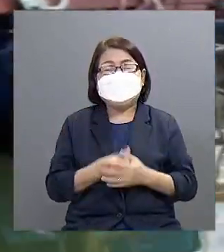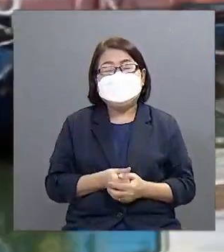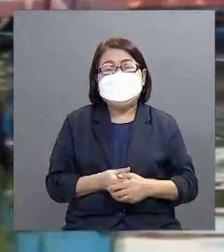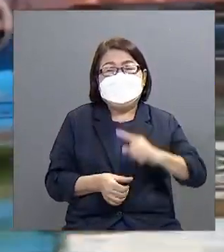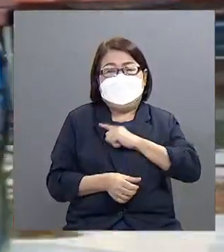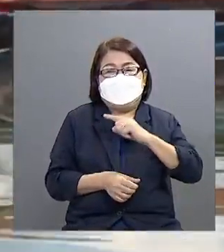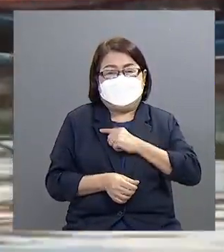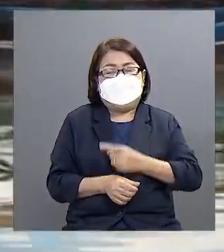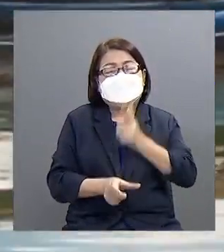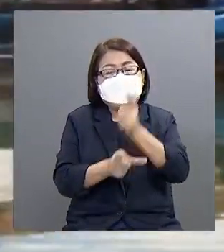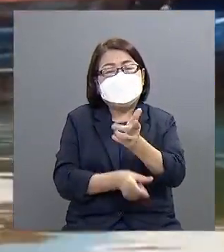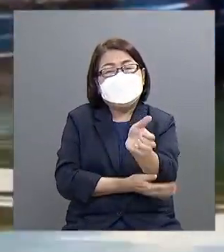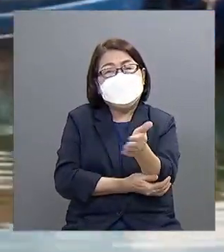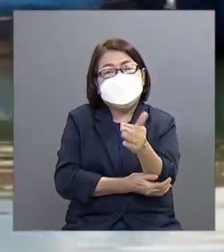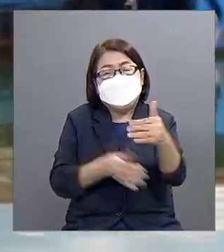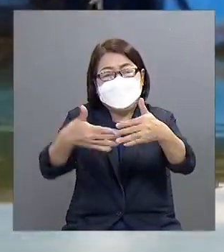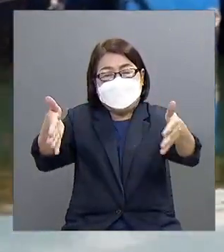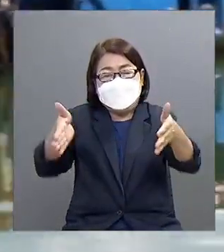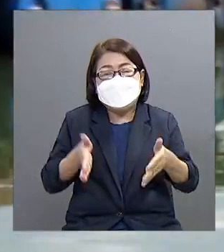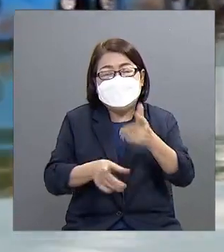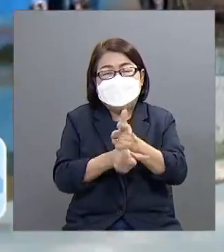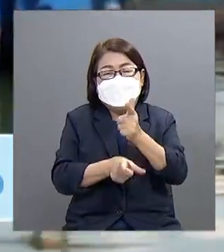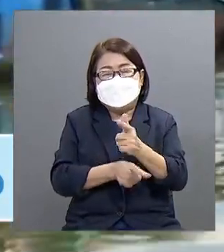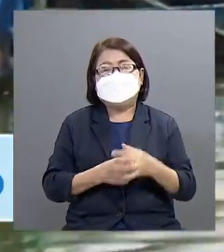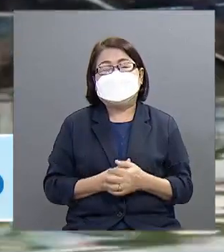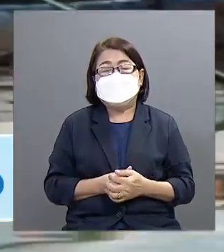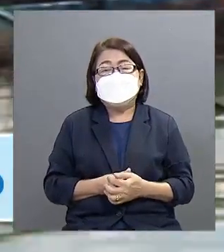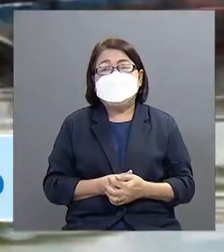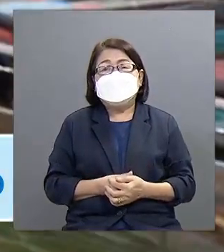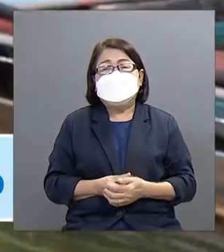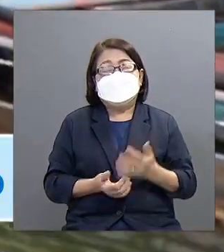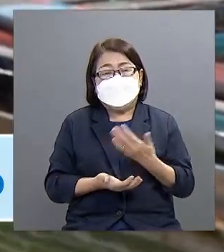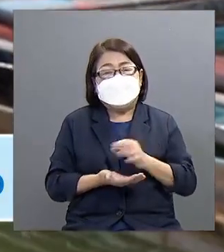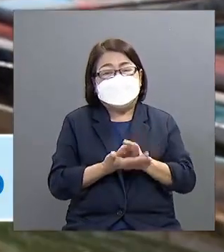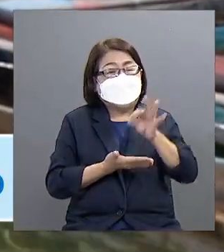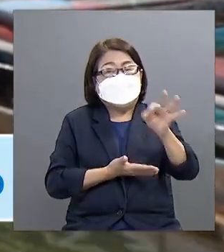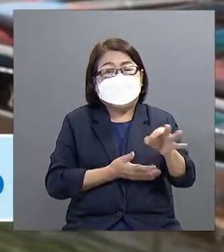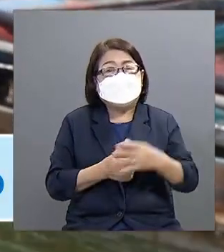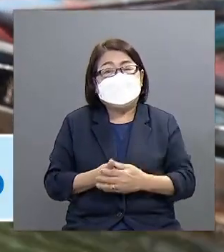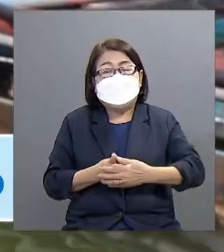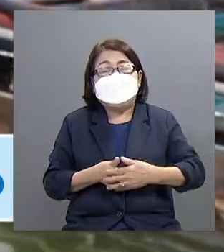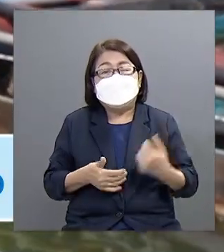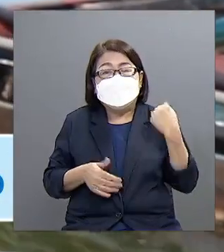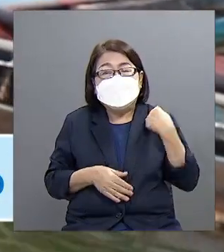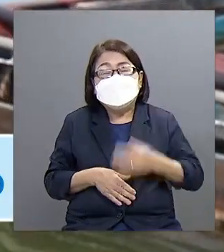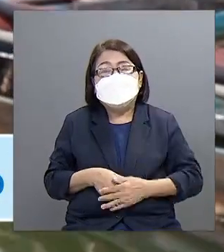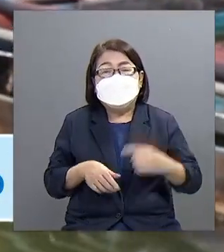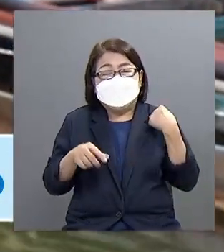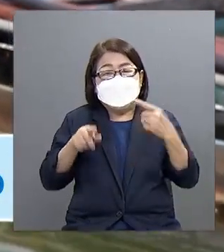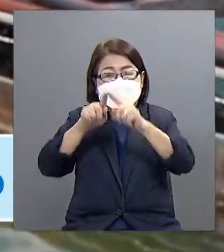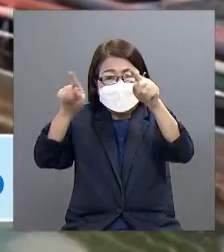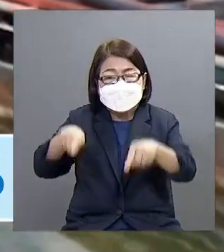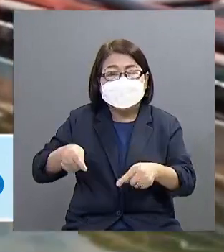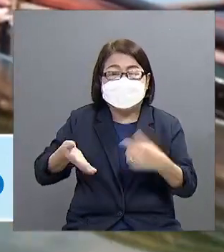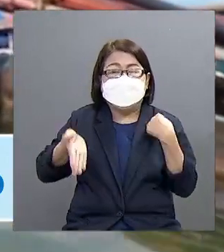ผู้เลี้ยงปลากระชังบ้านมะค่าได้ลงทุนติดระบบโซลาร์เซลล์ค่ะนำไฟฟ้ามาใช้สร้างระบบป้องกันแจ้งเตือน